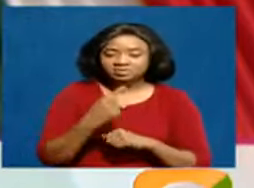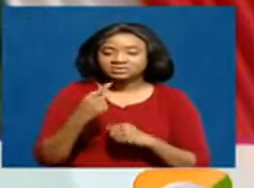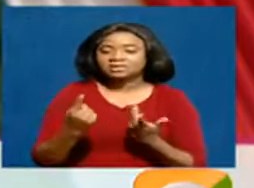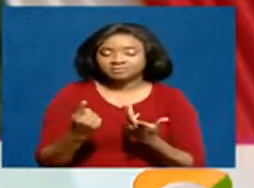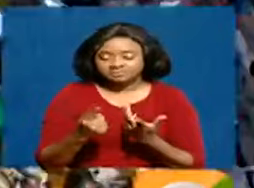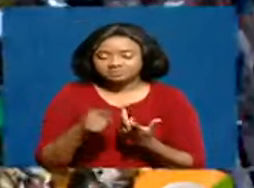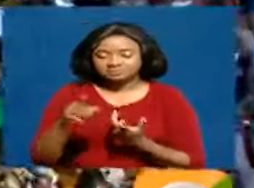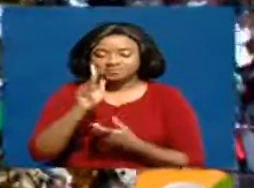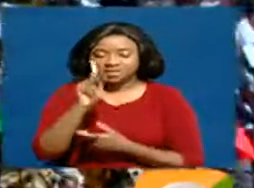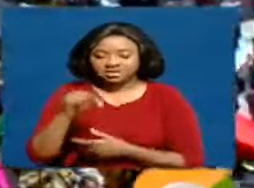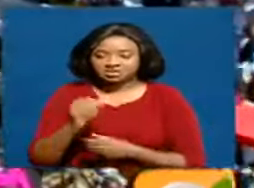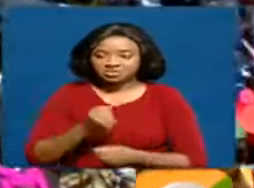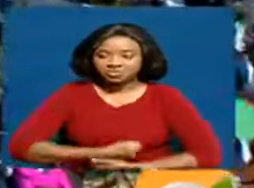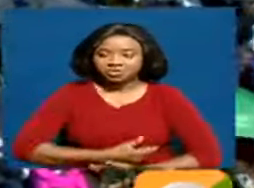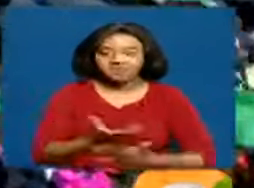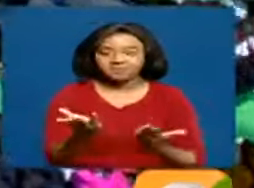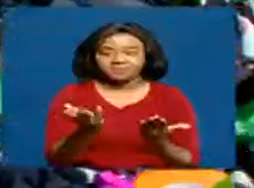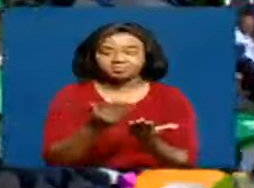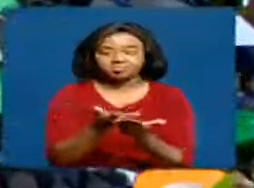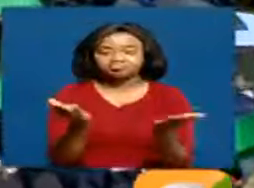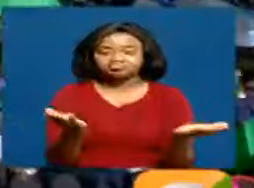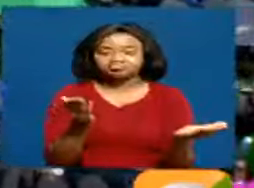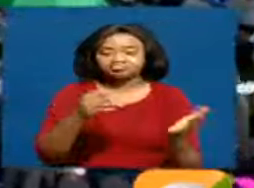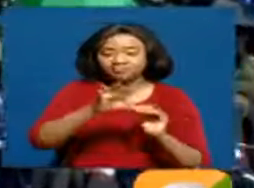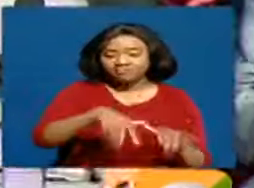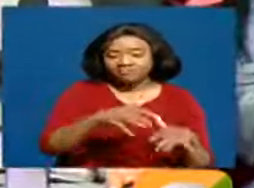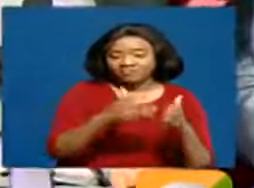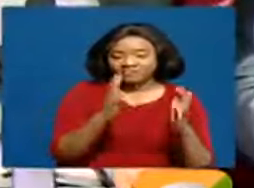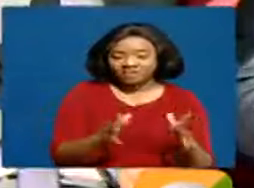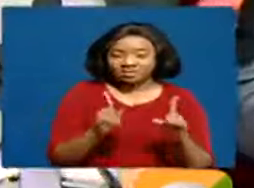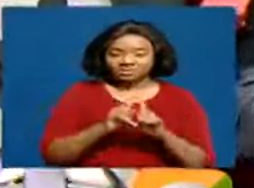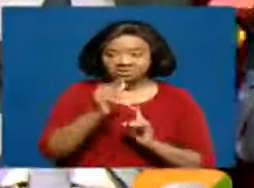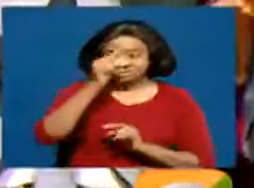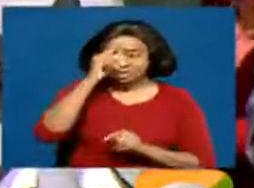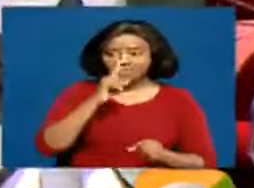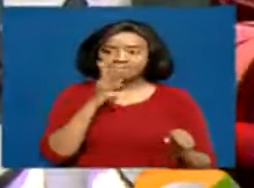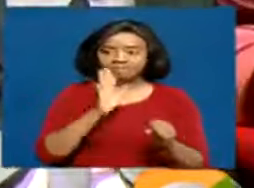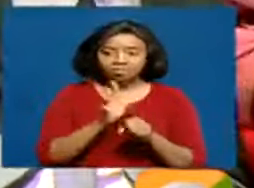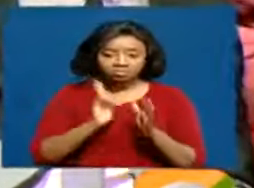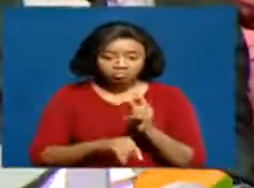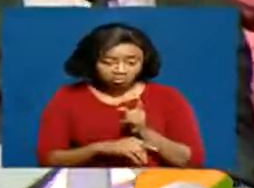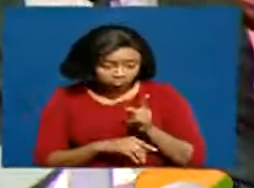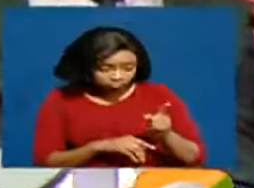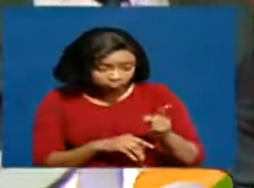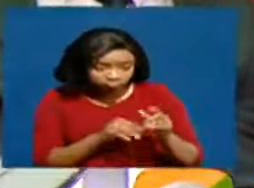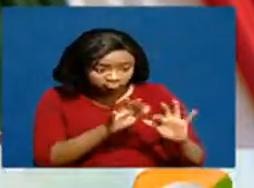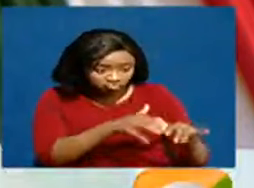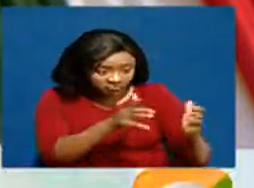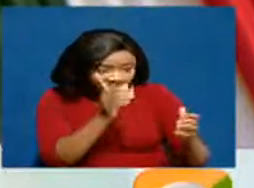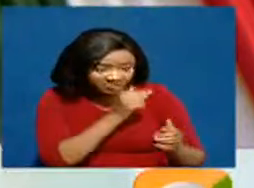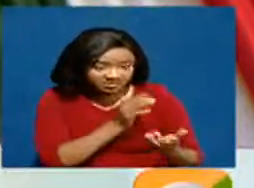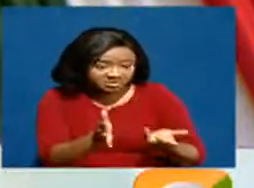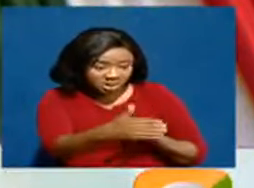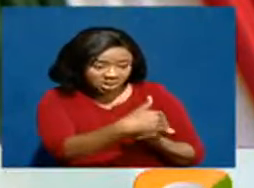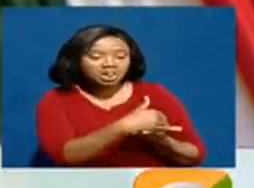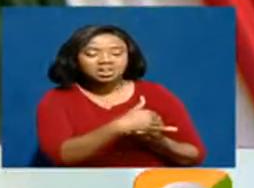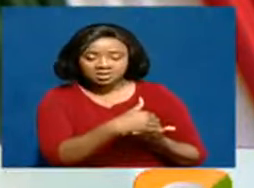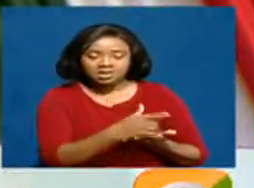in our program. Serikali pia ikitoa ahadi ya kutafuta soko kwa niaba ya wakulima. During my recent visit to the